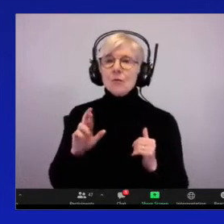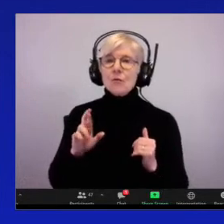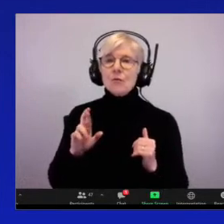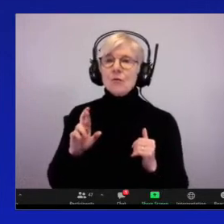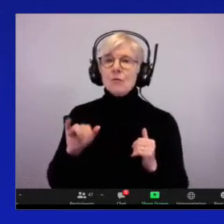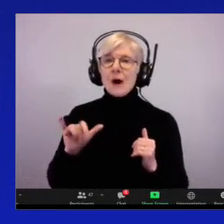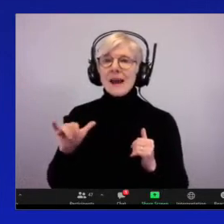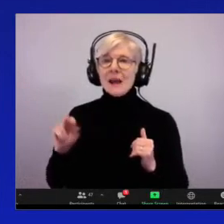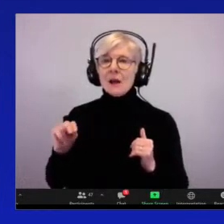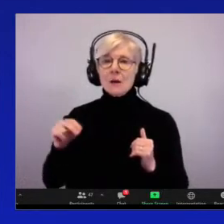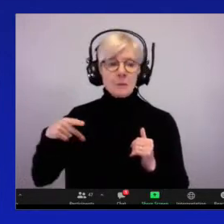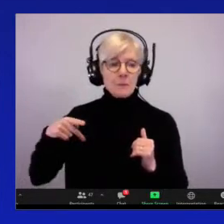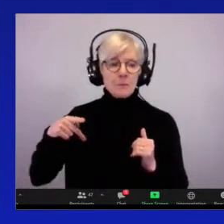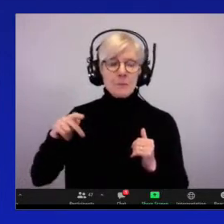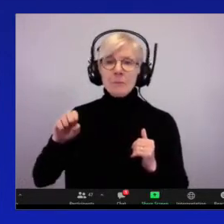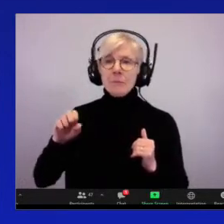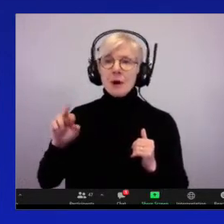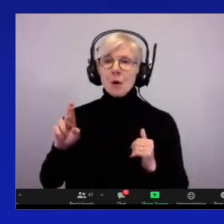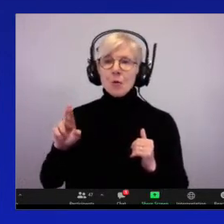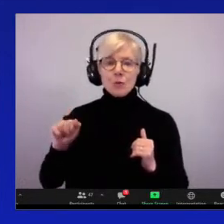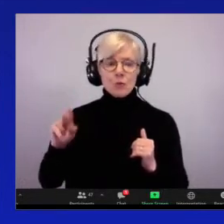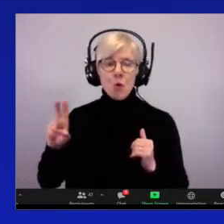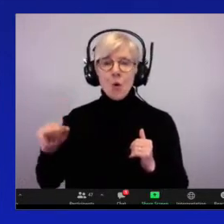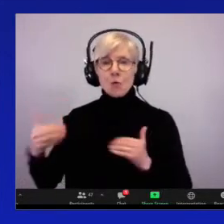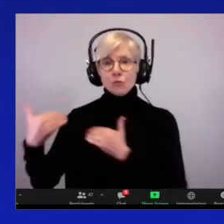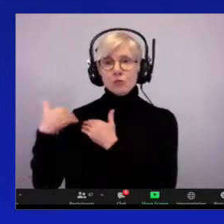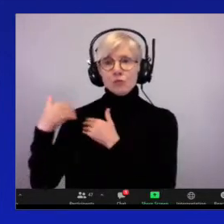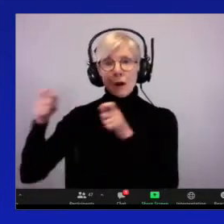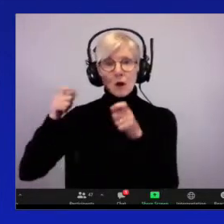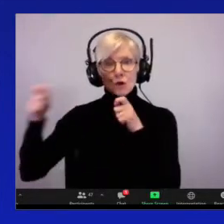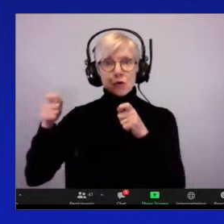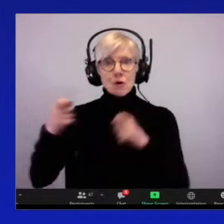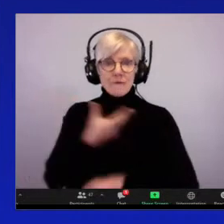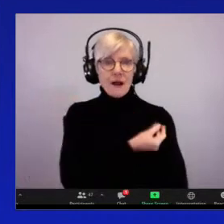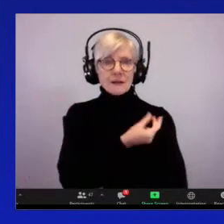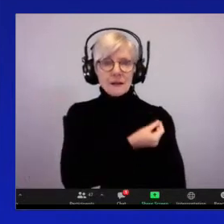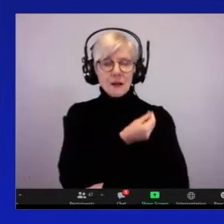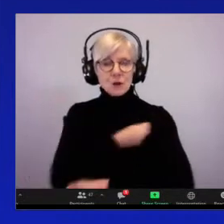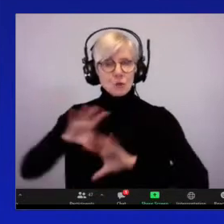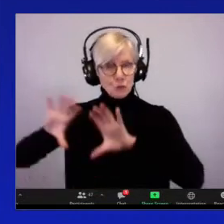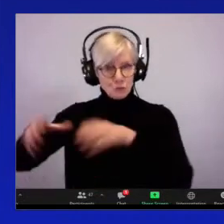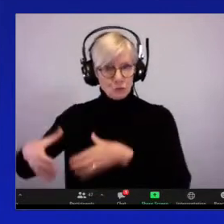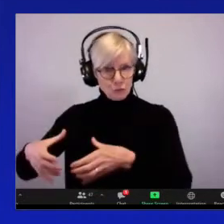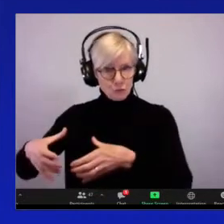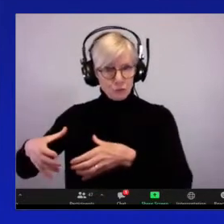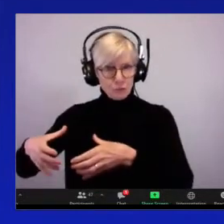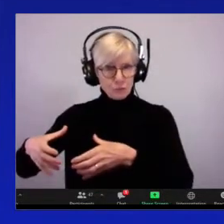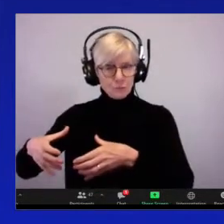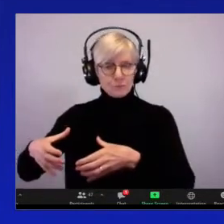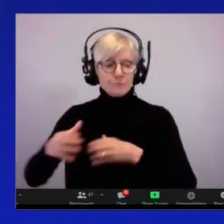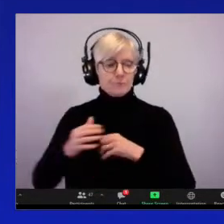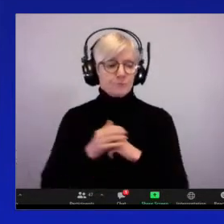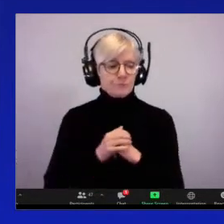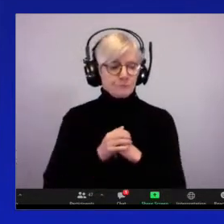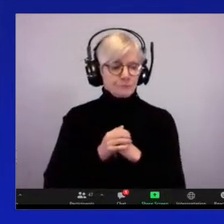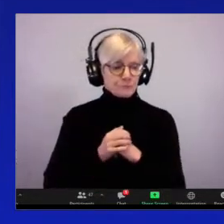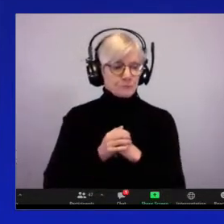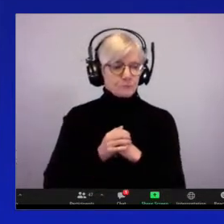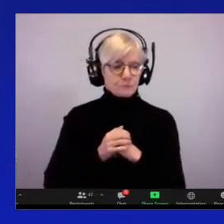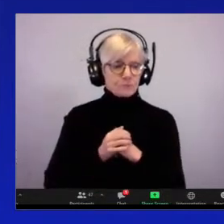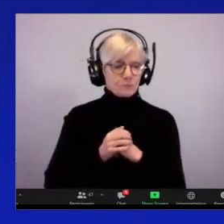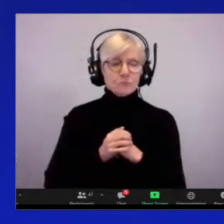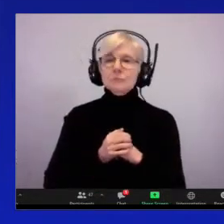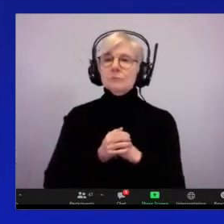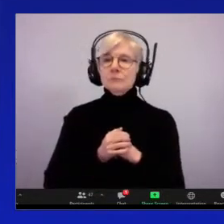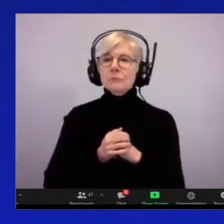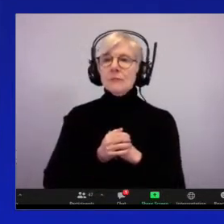Ryan Perrault, Director, Vaccination Task Force, Directeur, Service de la gestion de la distribution des vaccins. After we